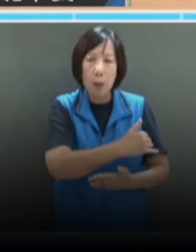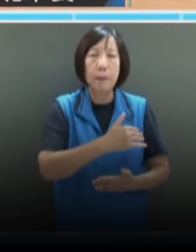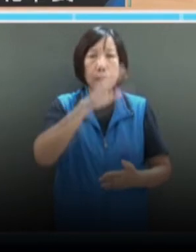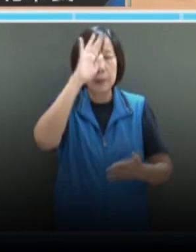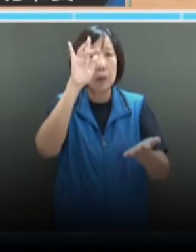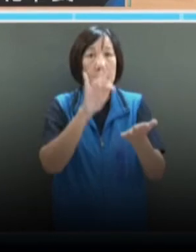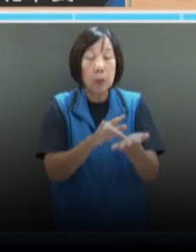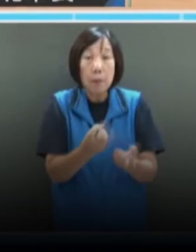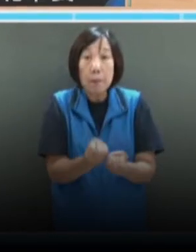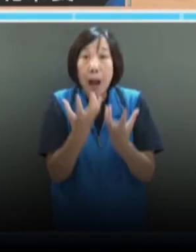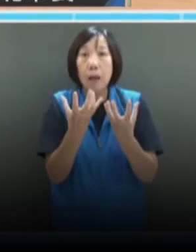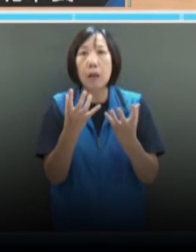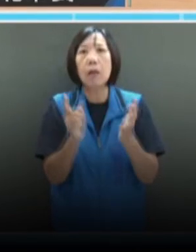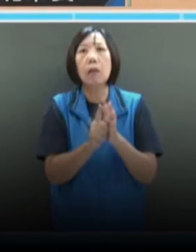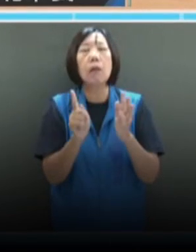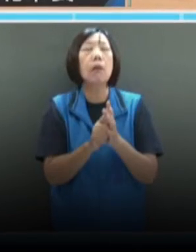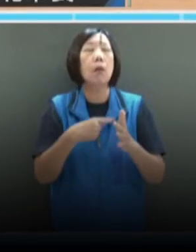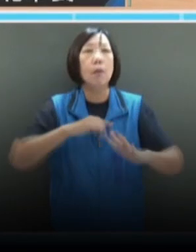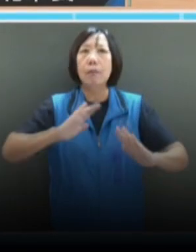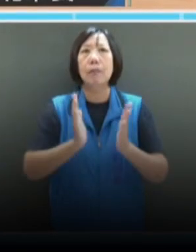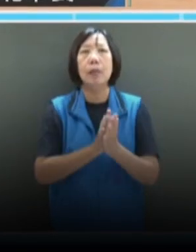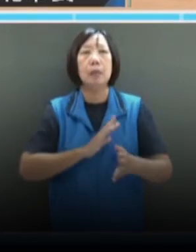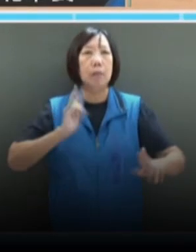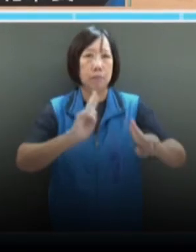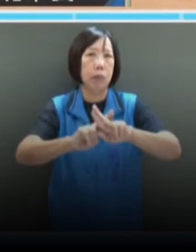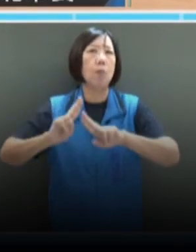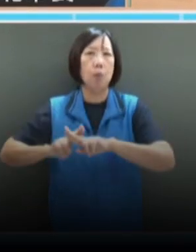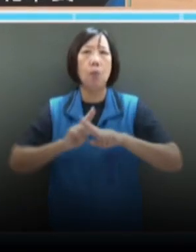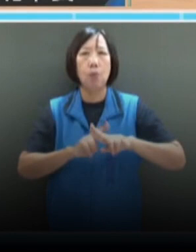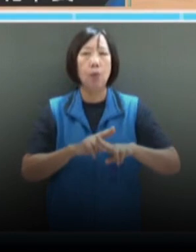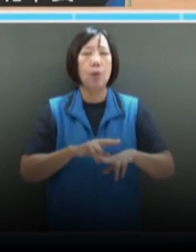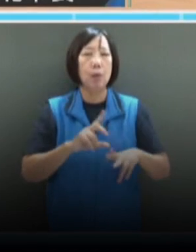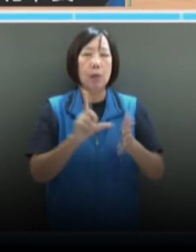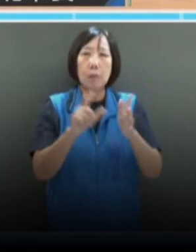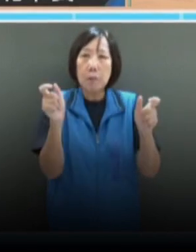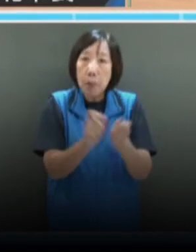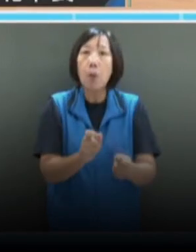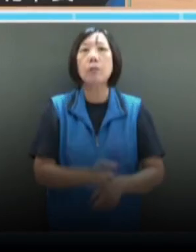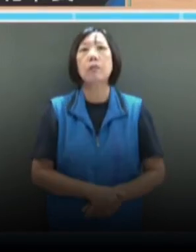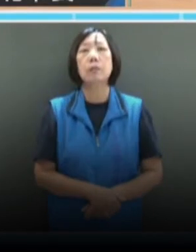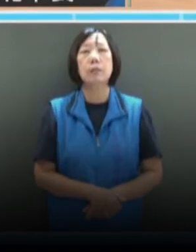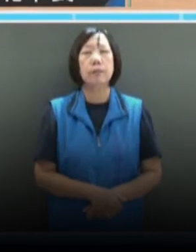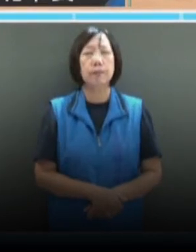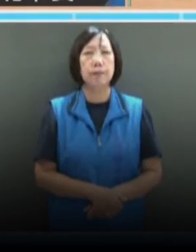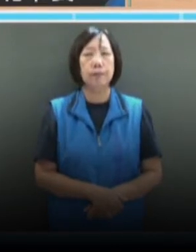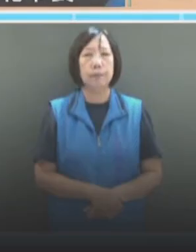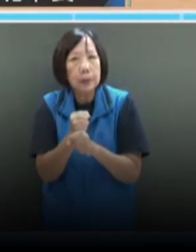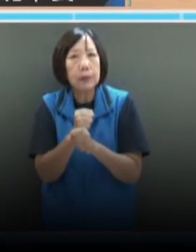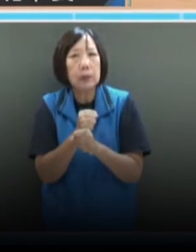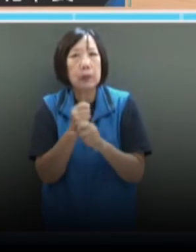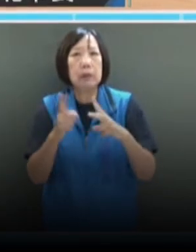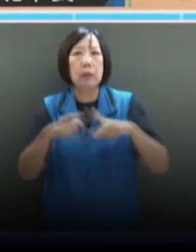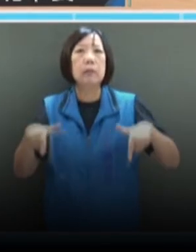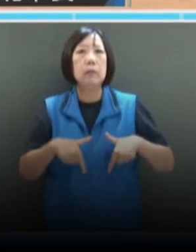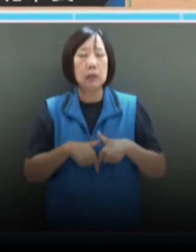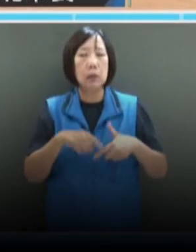上冲的时候，我们就立即要赶快暂停餐厅的内用。所以我